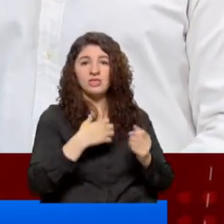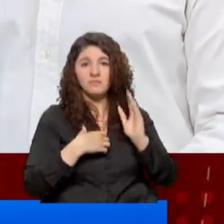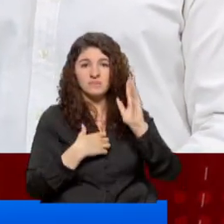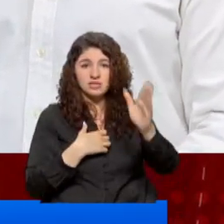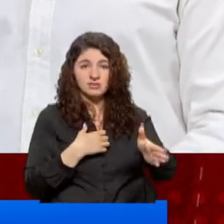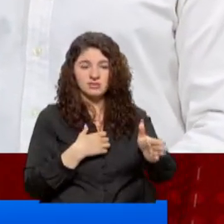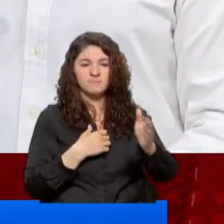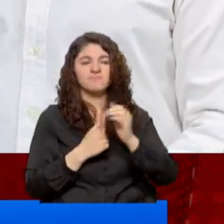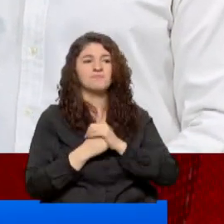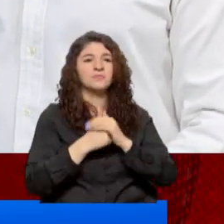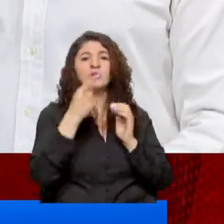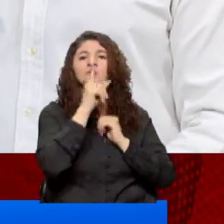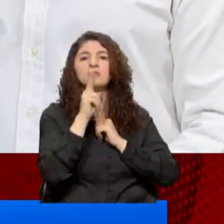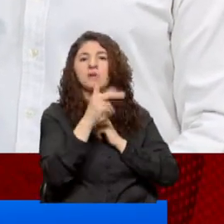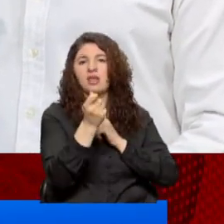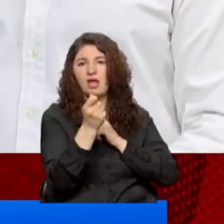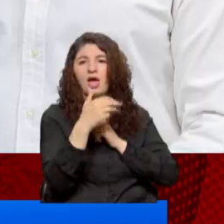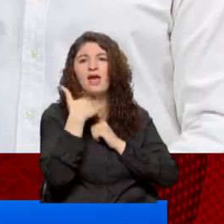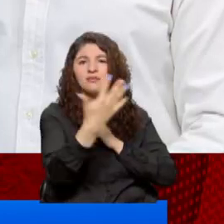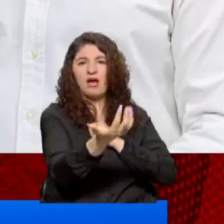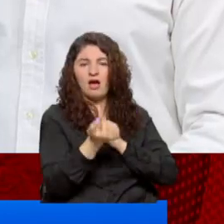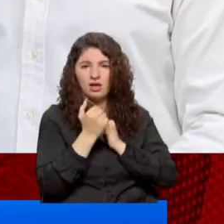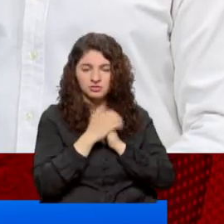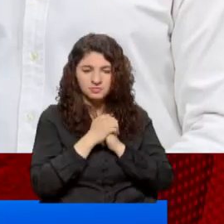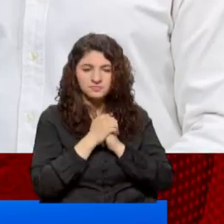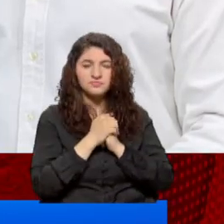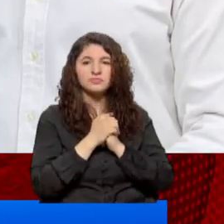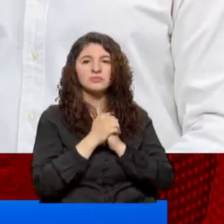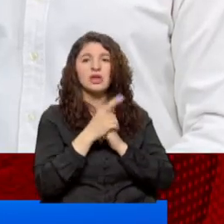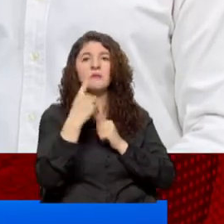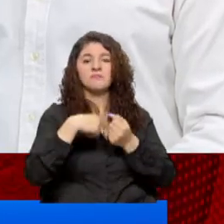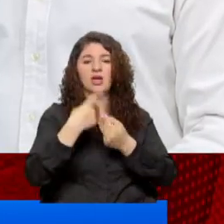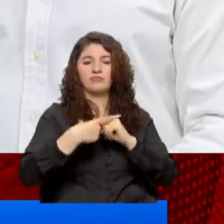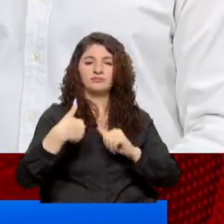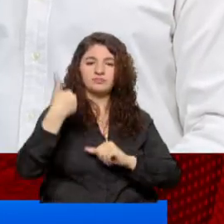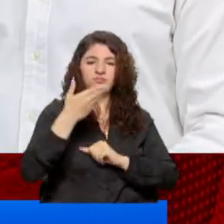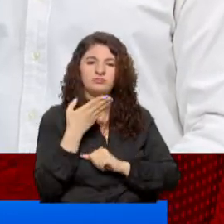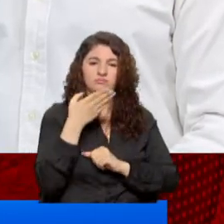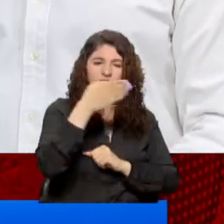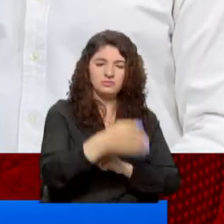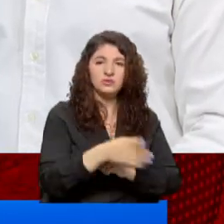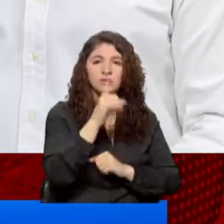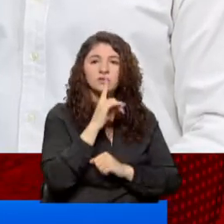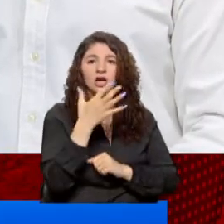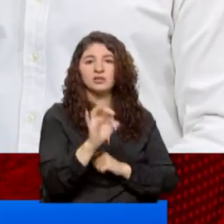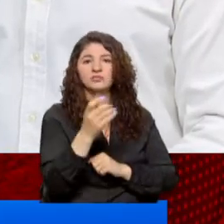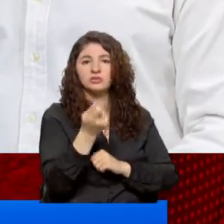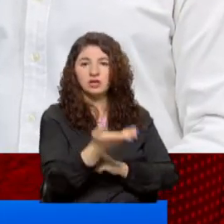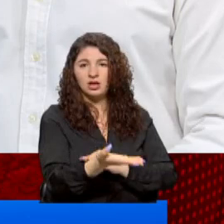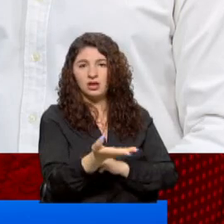Annem gitti 120 liraya et aldı Ben bir hafta sonra 160